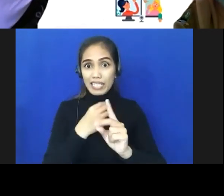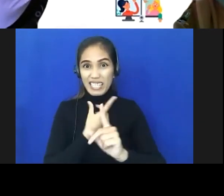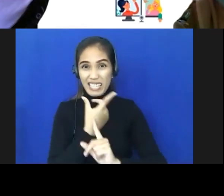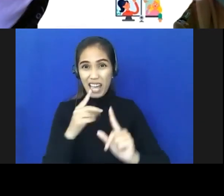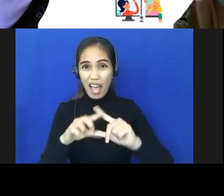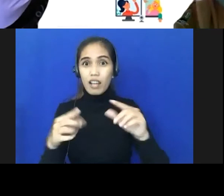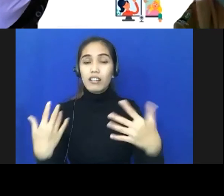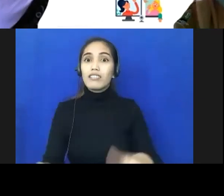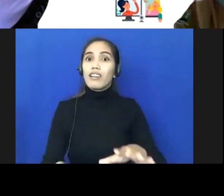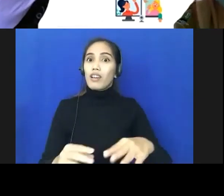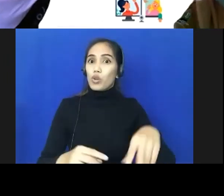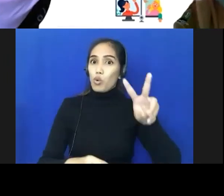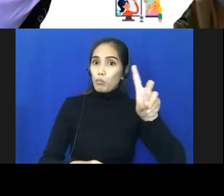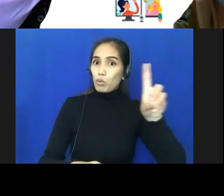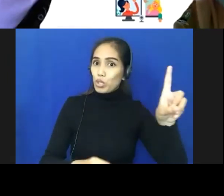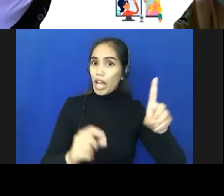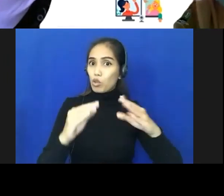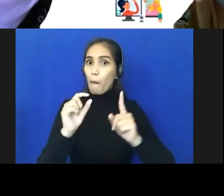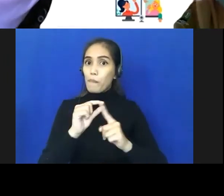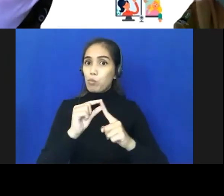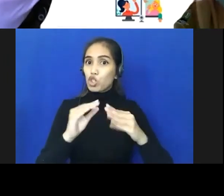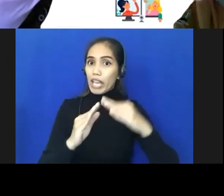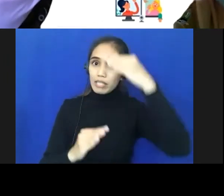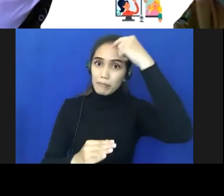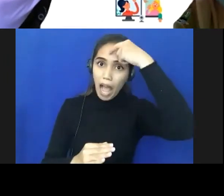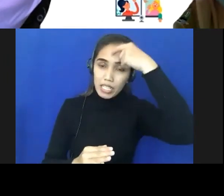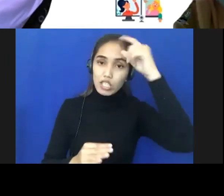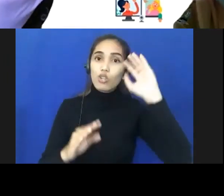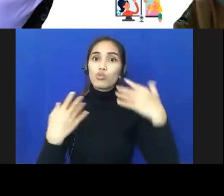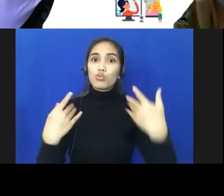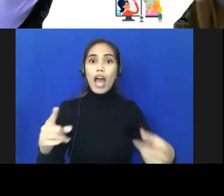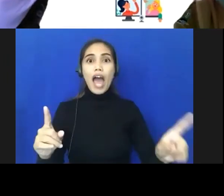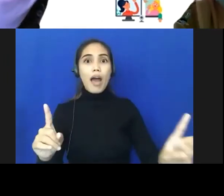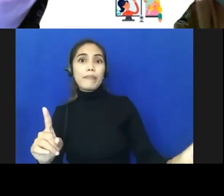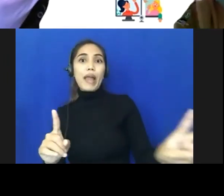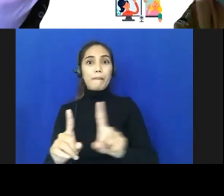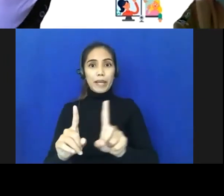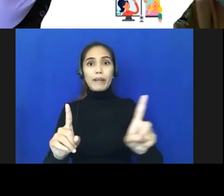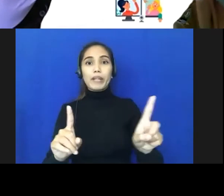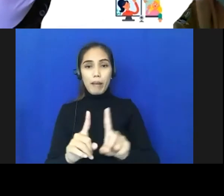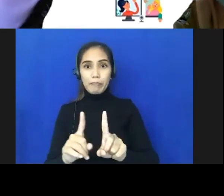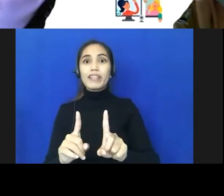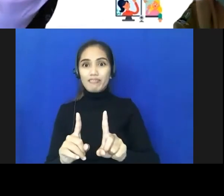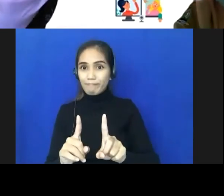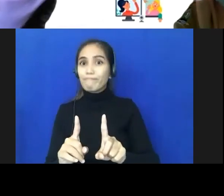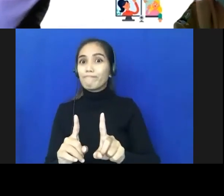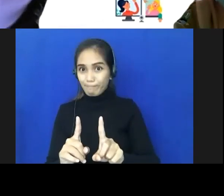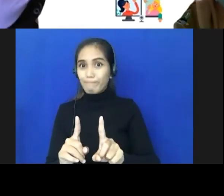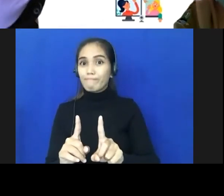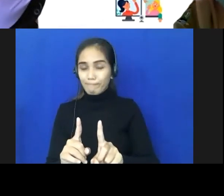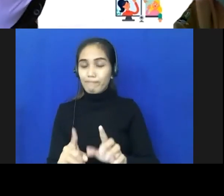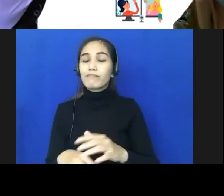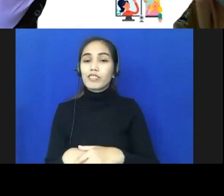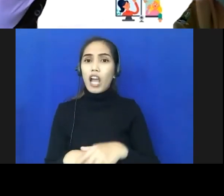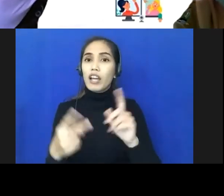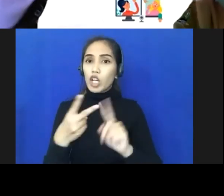puskesmas sudah mempunyai tenaga-tenaga atau pendamping Kalakarya. Itu yang pertama. Kemudian yang kedua,